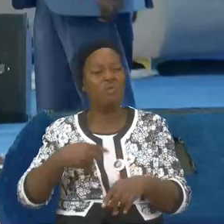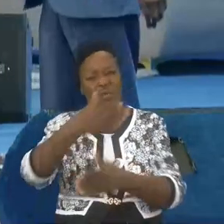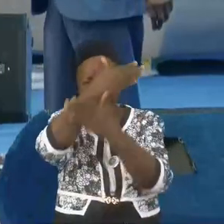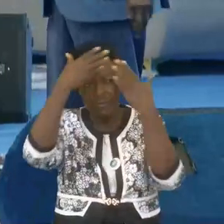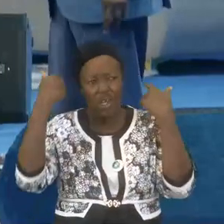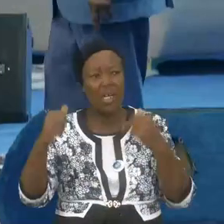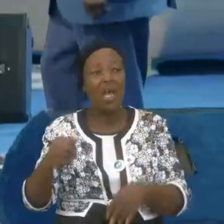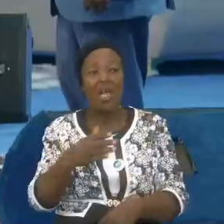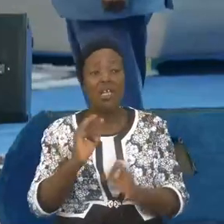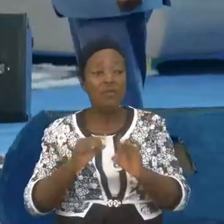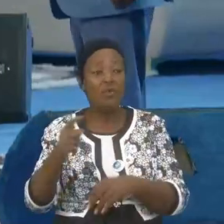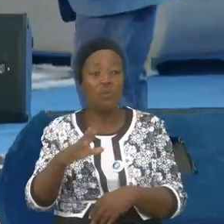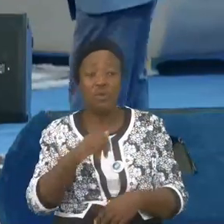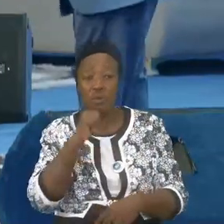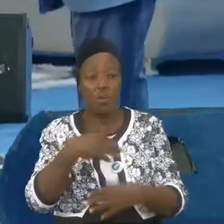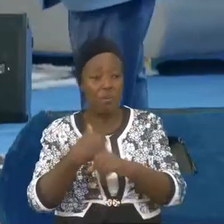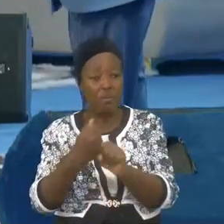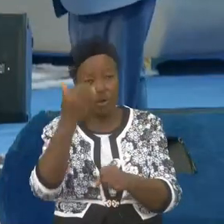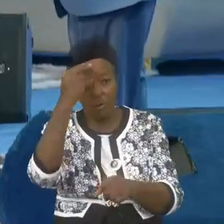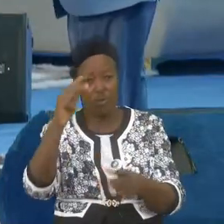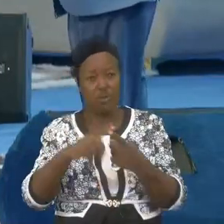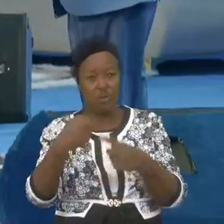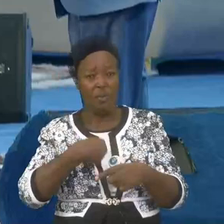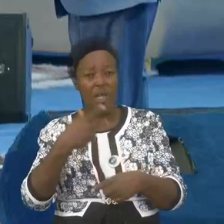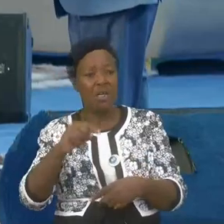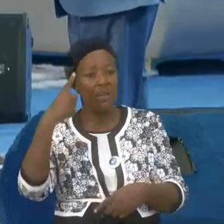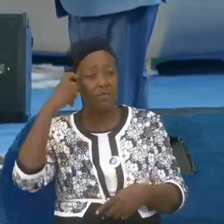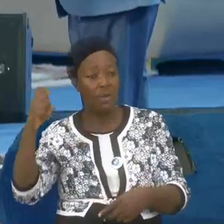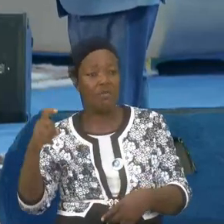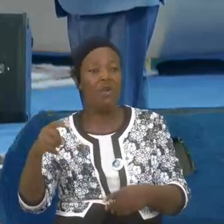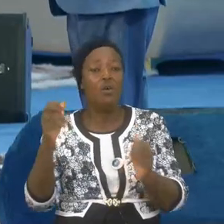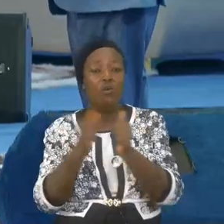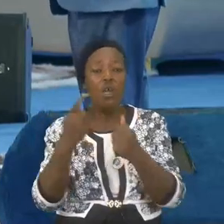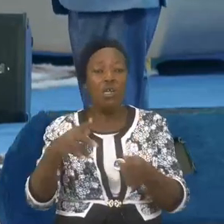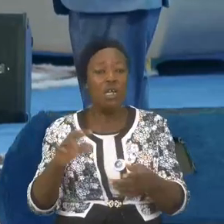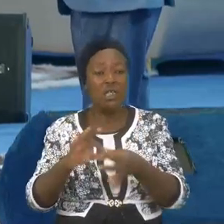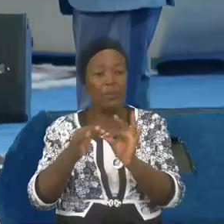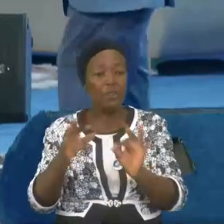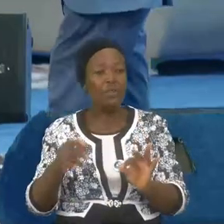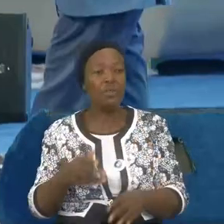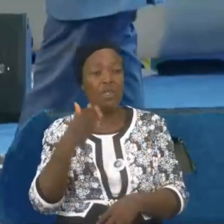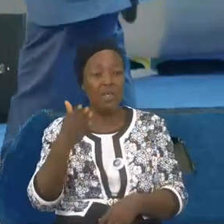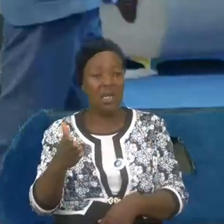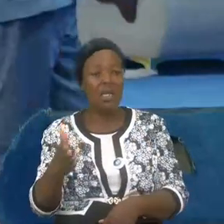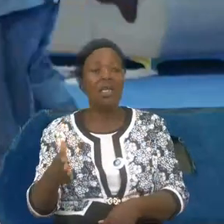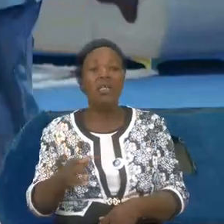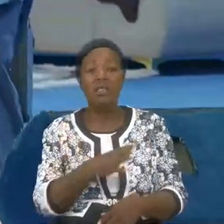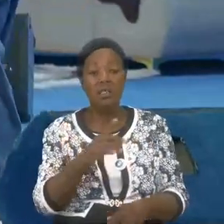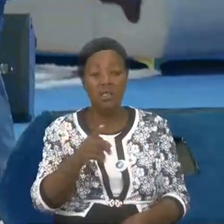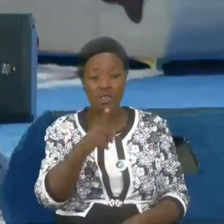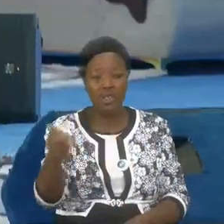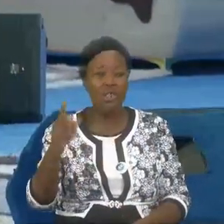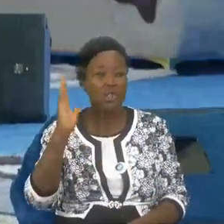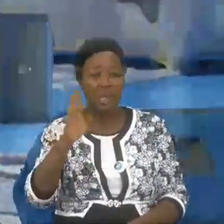le songe et son explication, vous serez mis en pièces. »